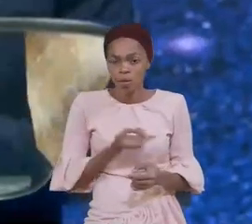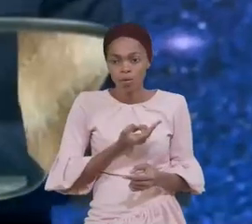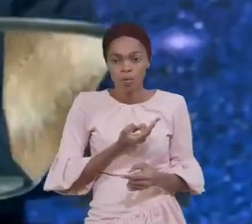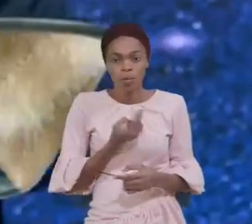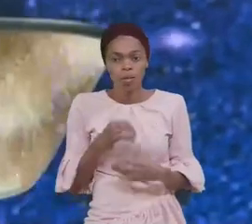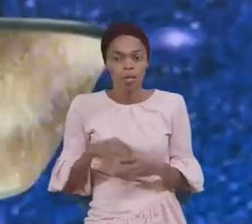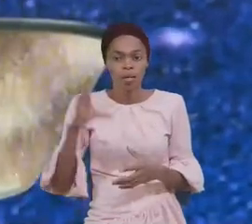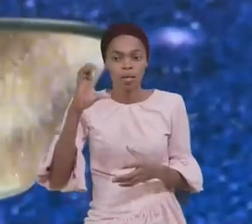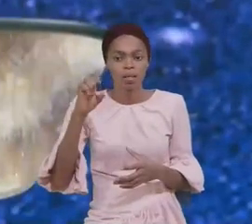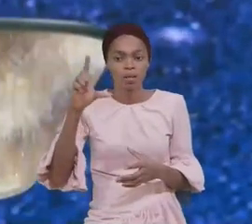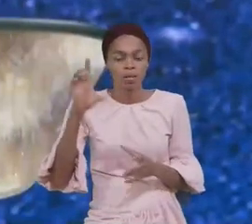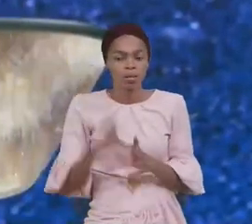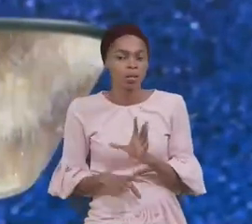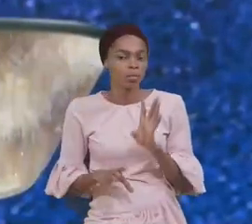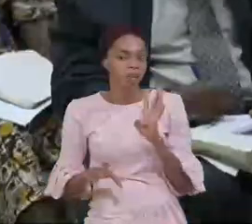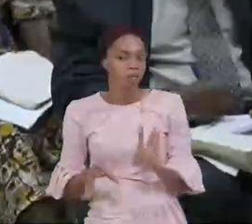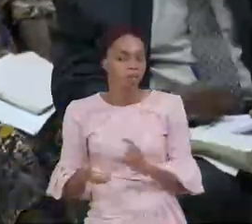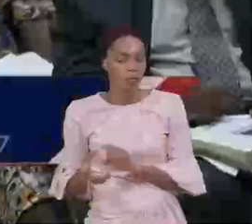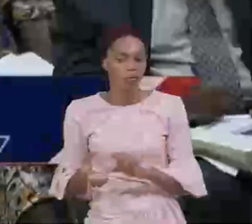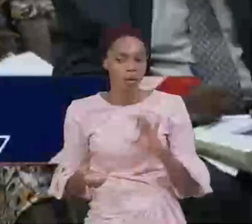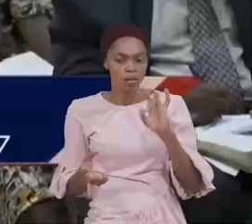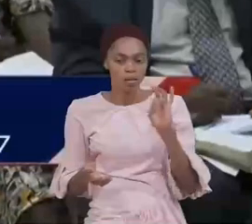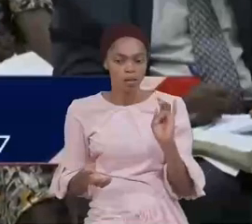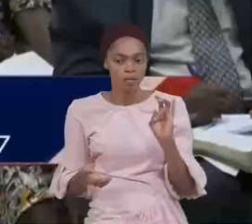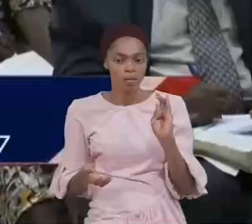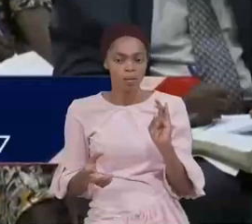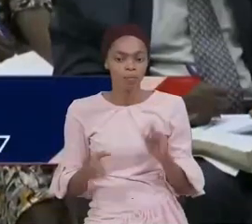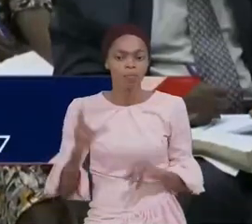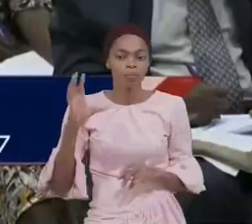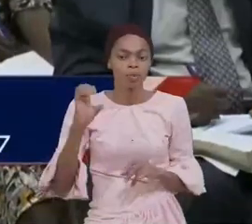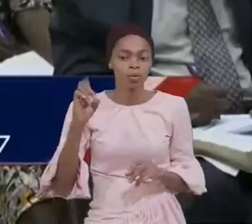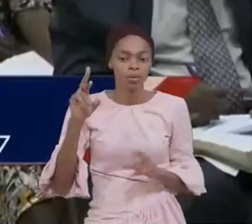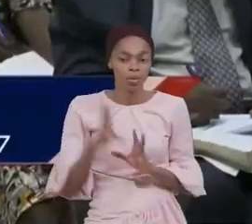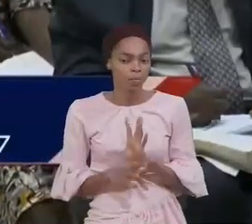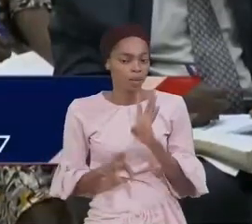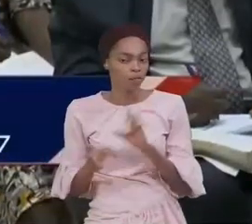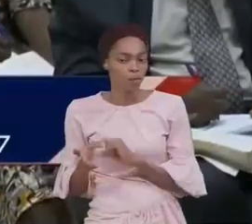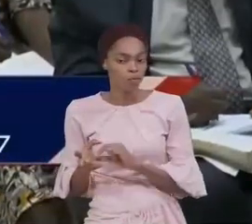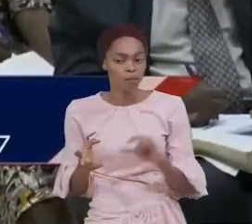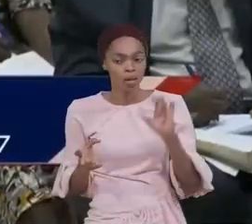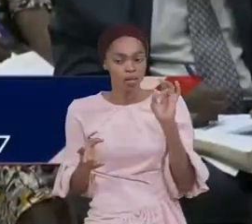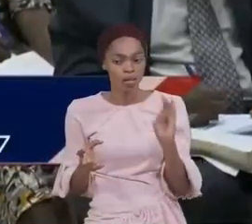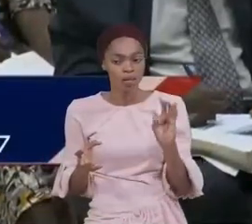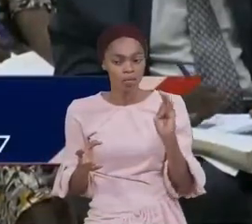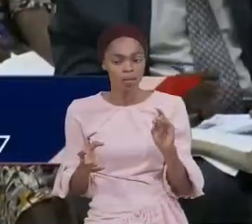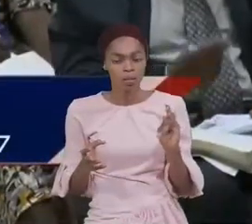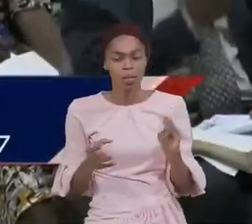aux Colossiens, Colossiens 4,